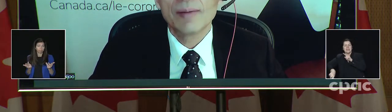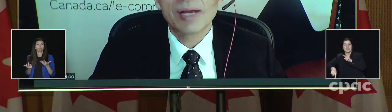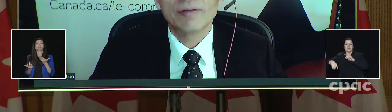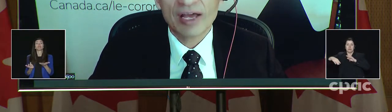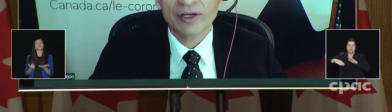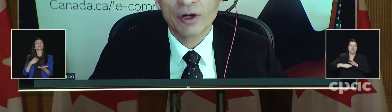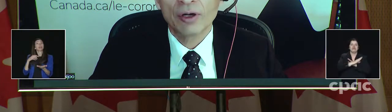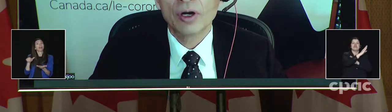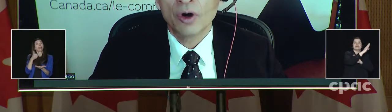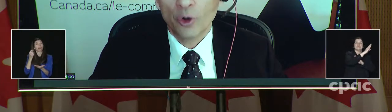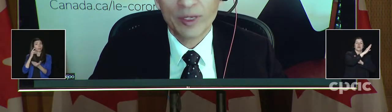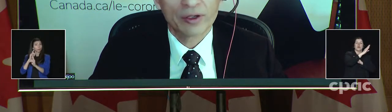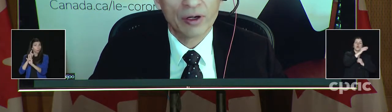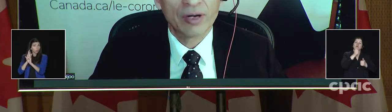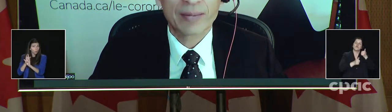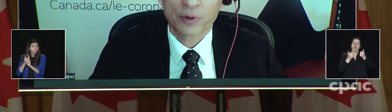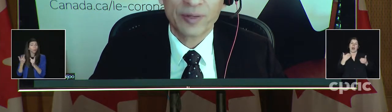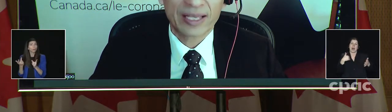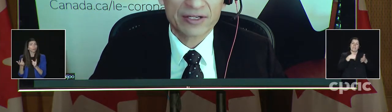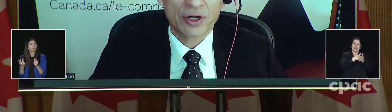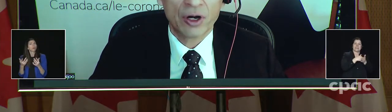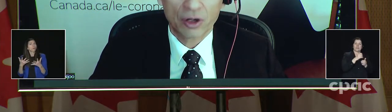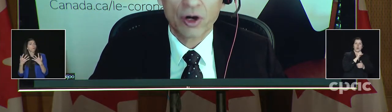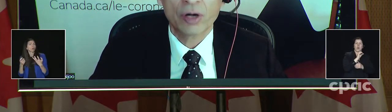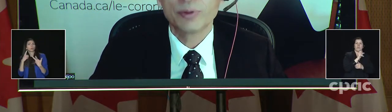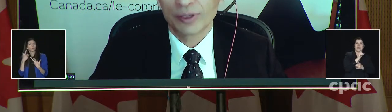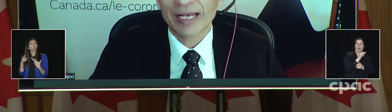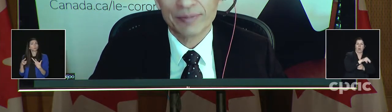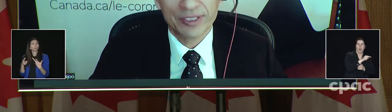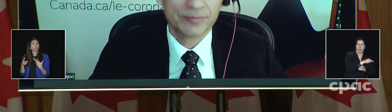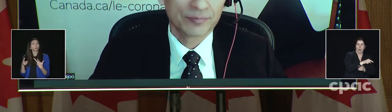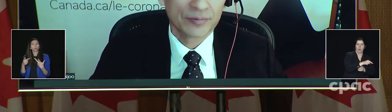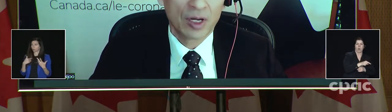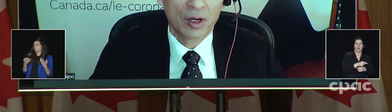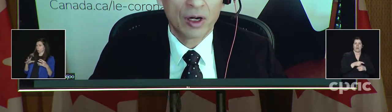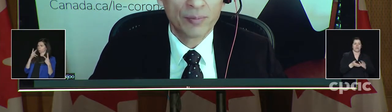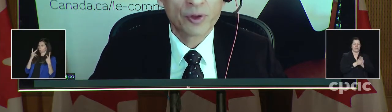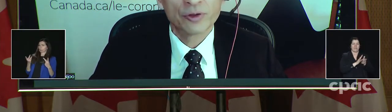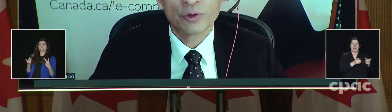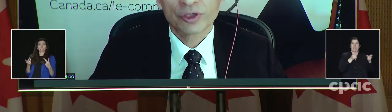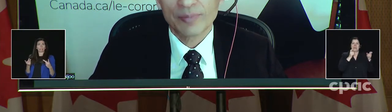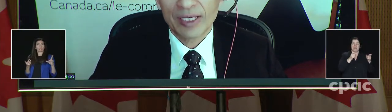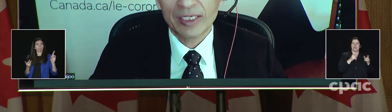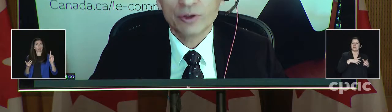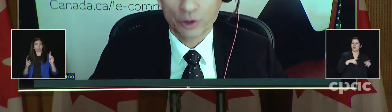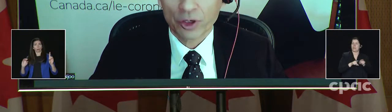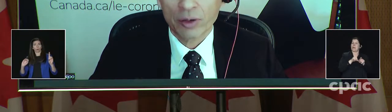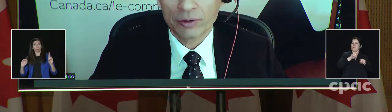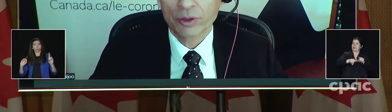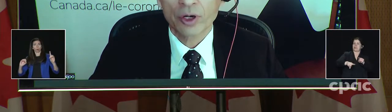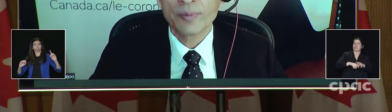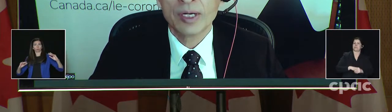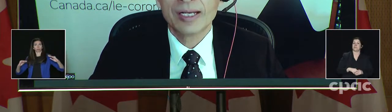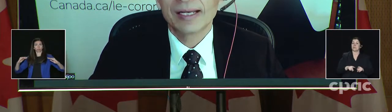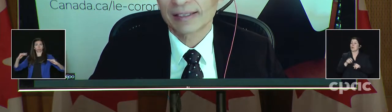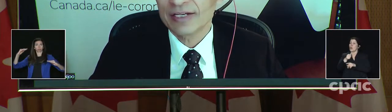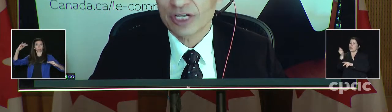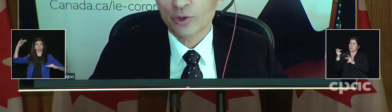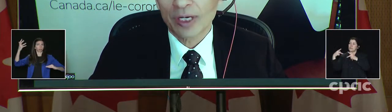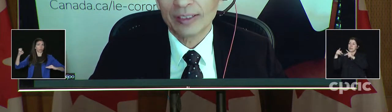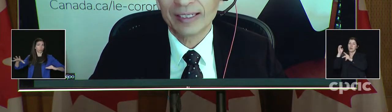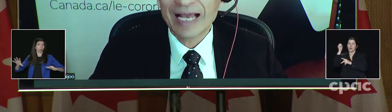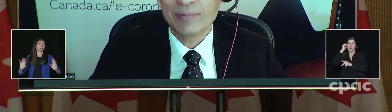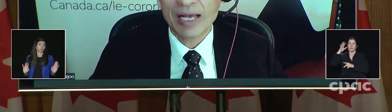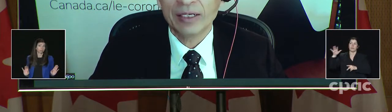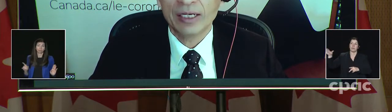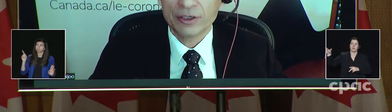remplacement par le variant Omicron à propagation encore plus rapide. Comme pour d'autres pays d'Europe, la